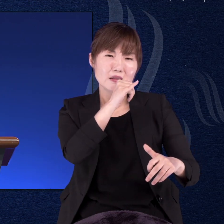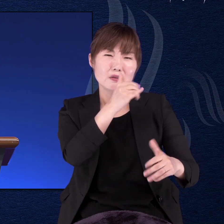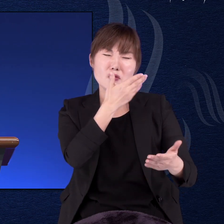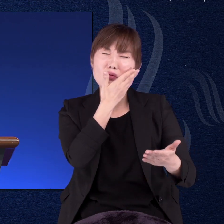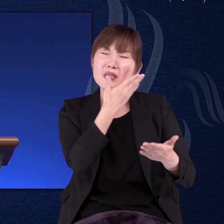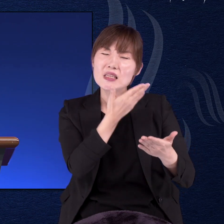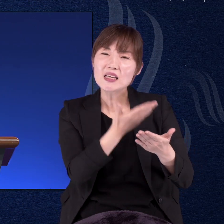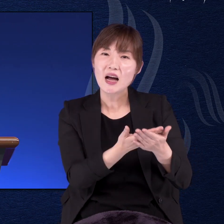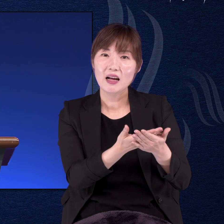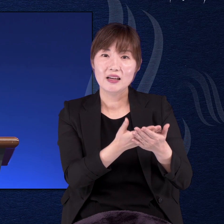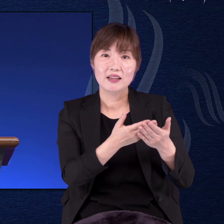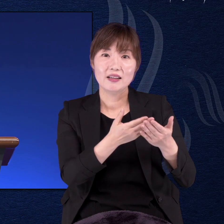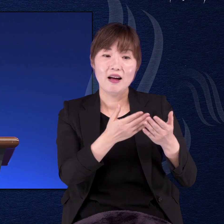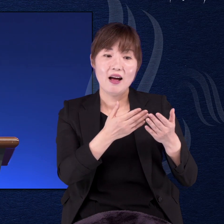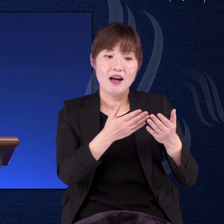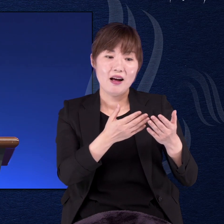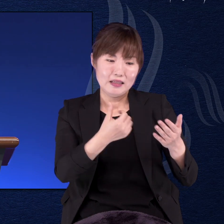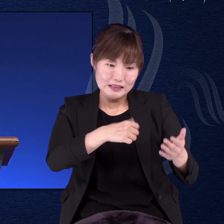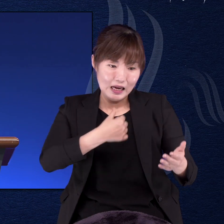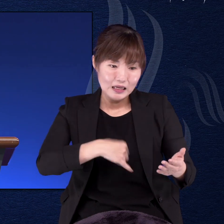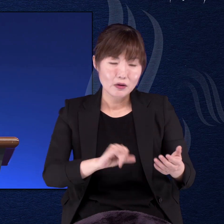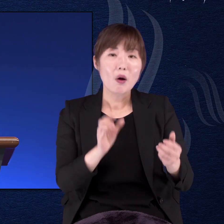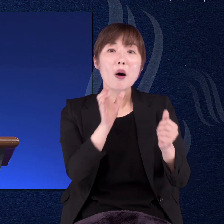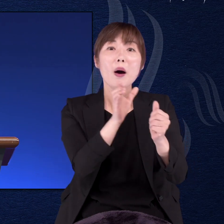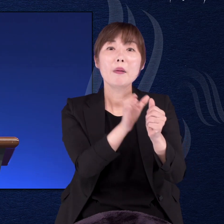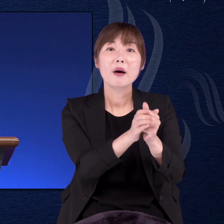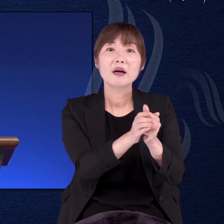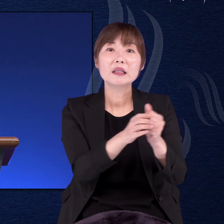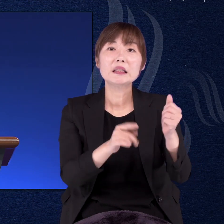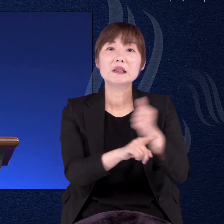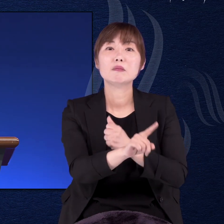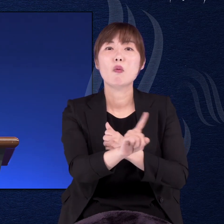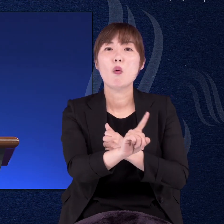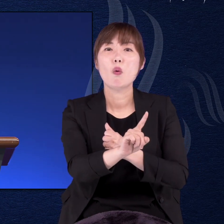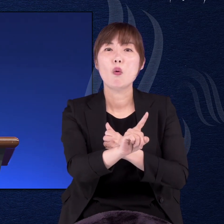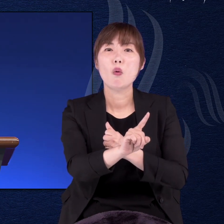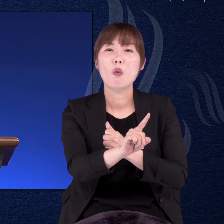맡기셨구나, 이런 생각도 해보게 됩니다.